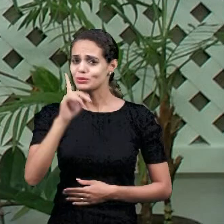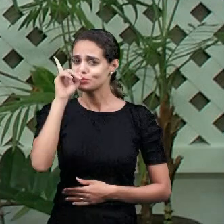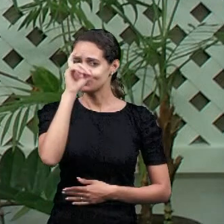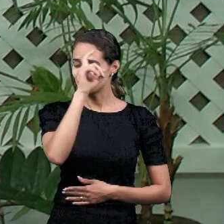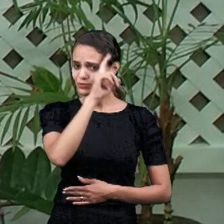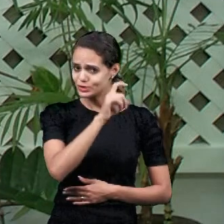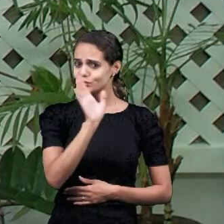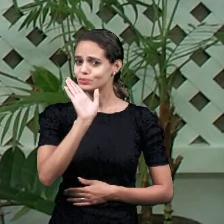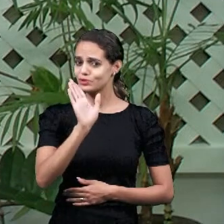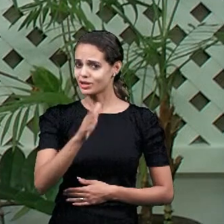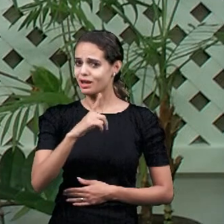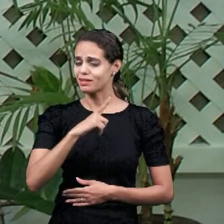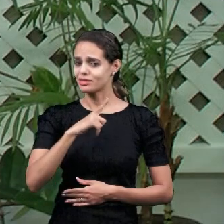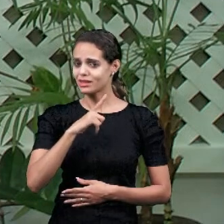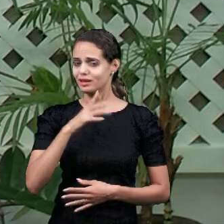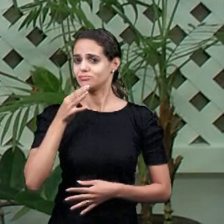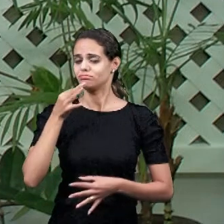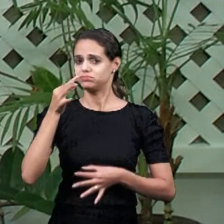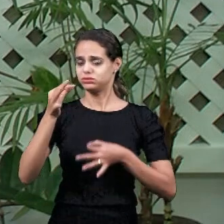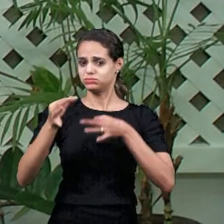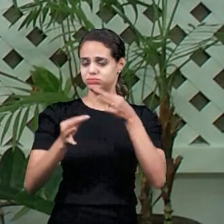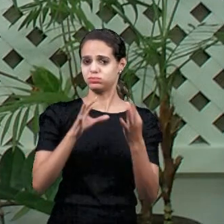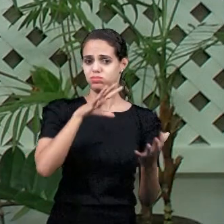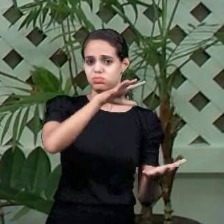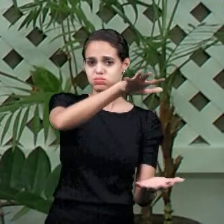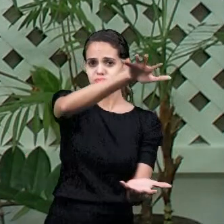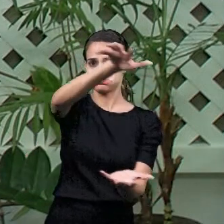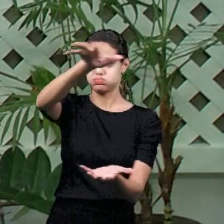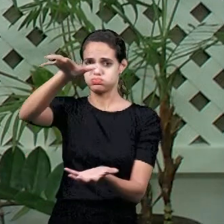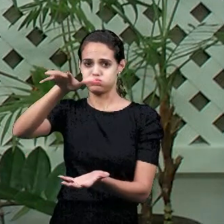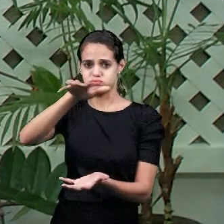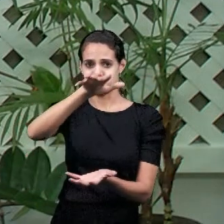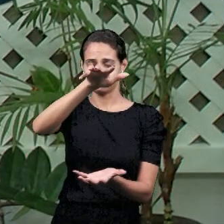la situation du Brésil. Je veux avant tout,